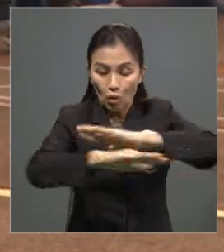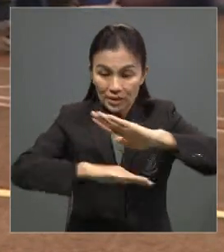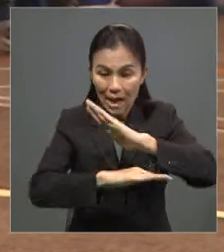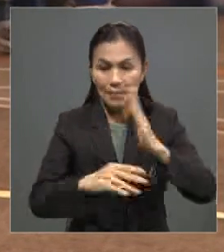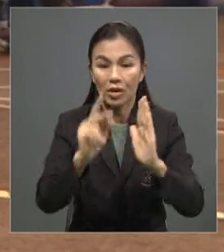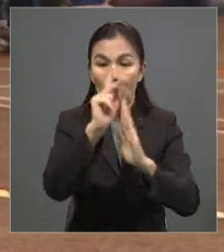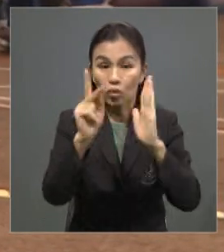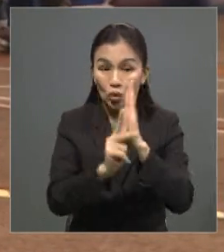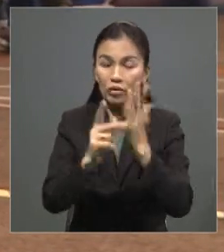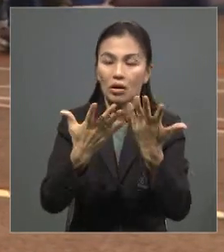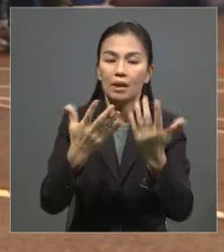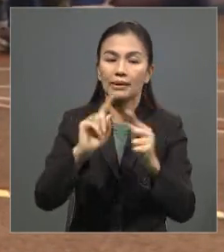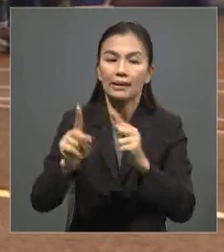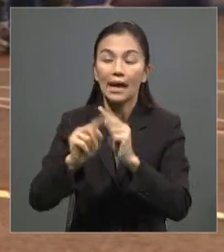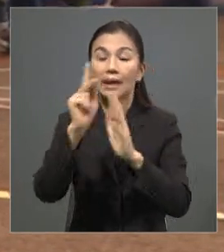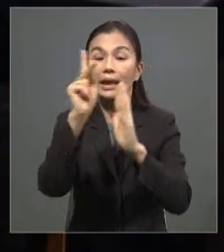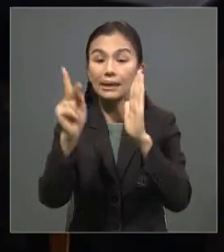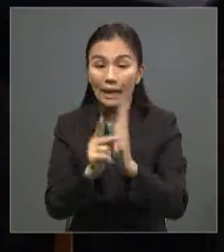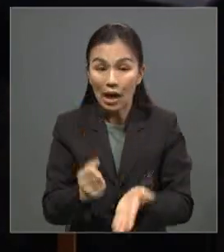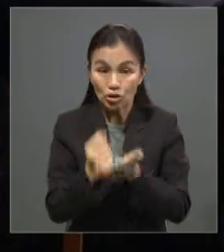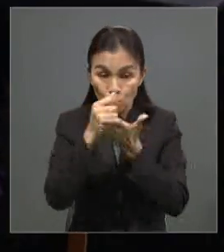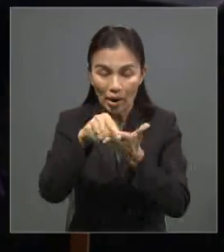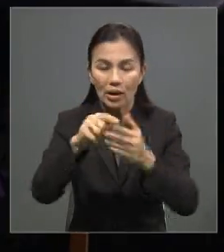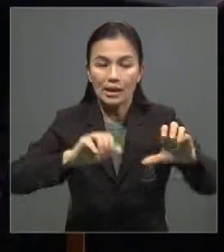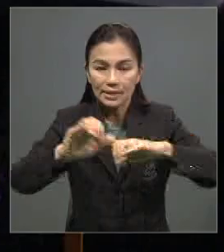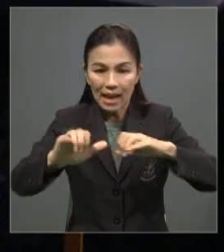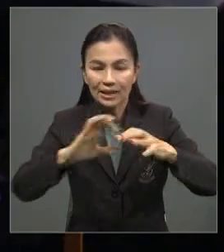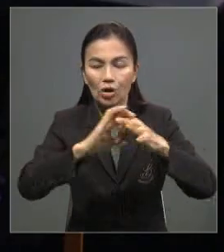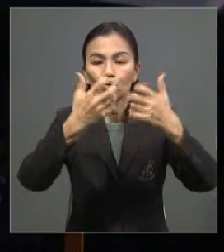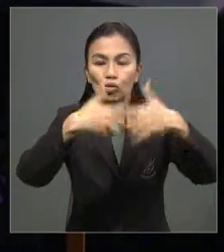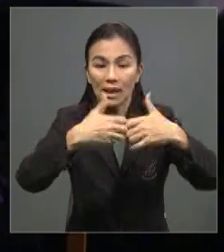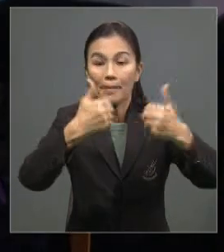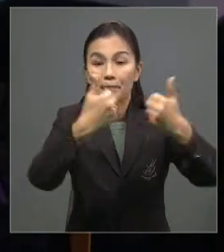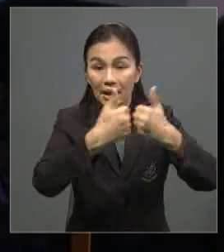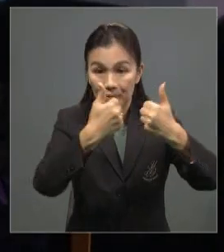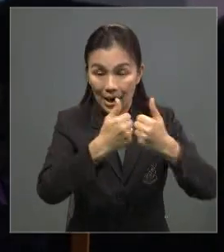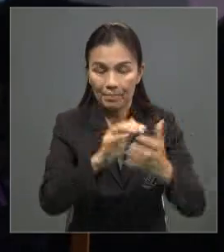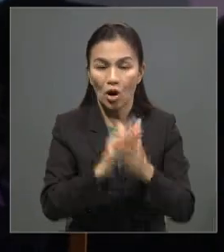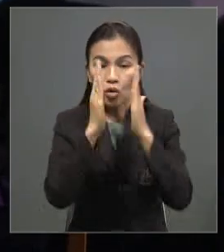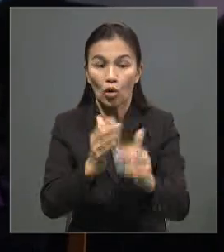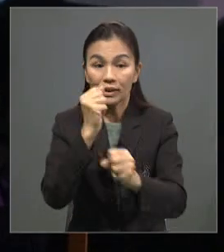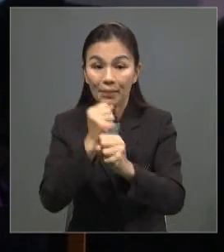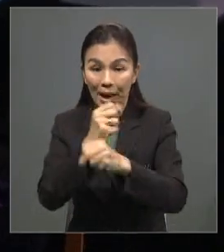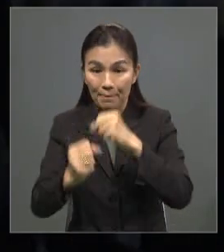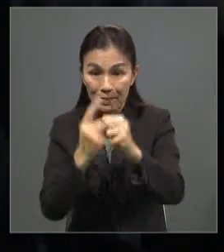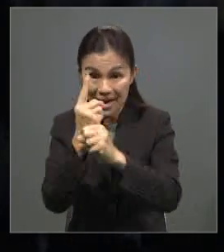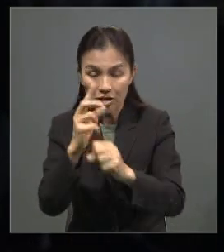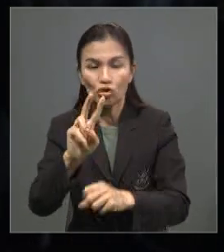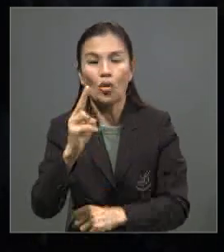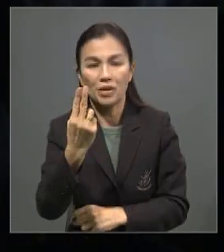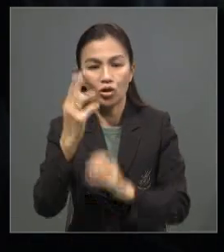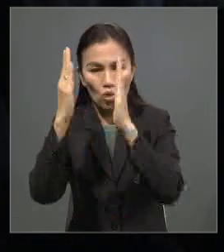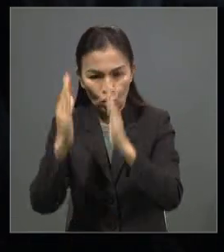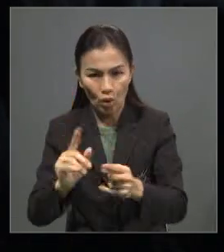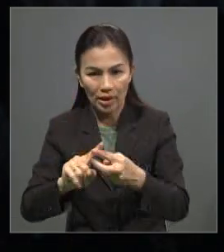ข้อบังคับที่สนับสนุนการขับเคลื่อนอุตสาหกรรมตั้งเป้าให้เกิดการจ้างงาน 20,000 คนต่อปีนะครับกระตุ้นให้เกิด